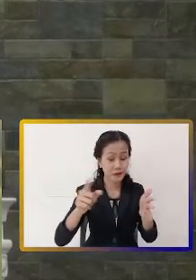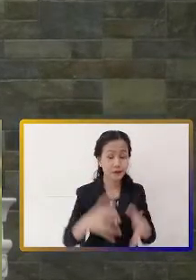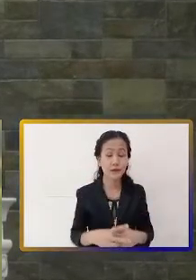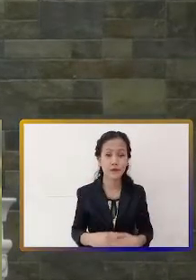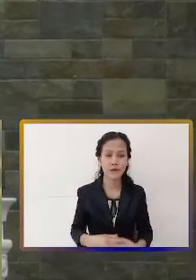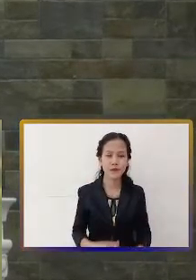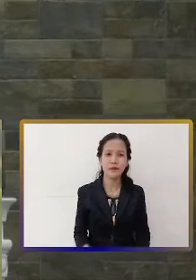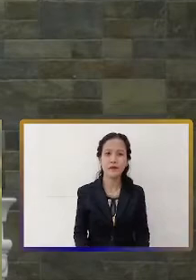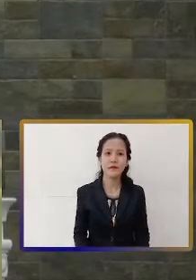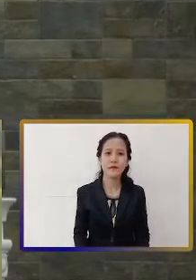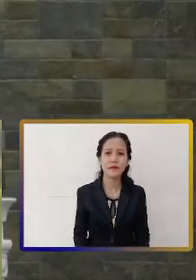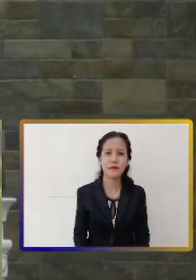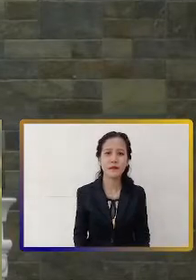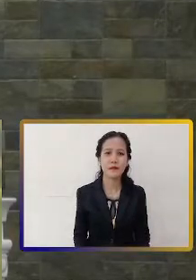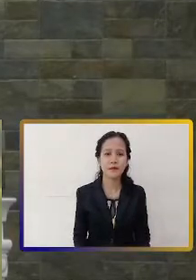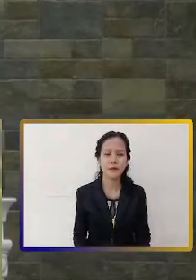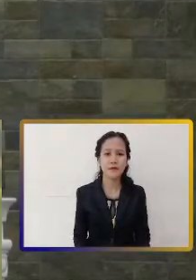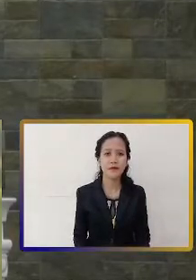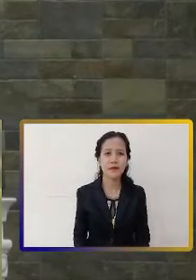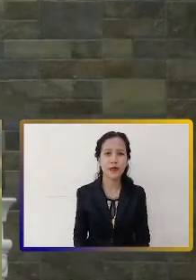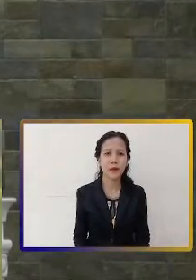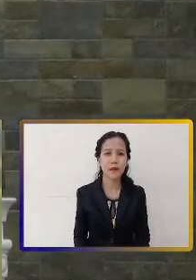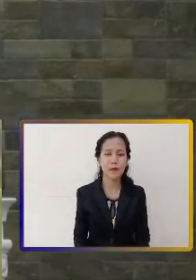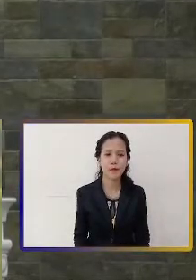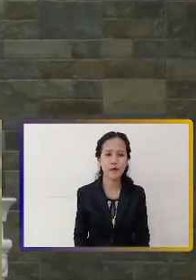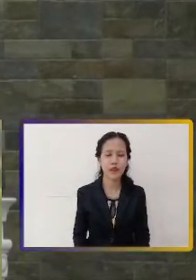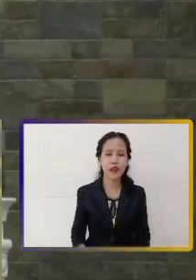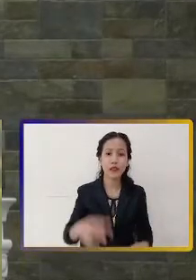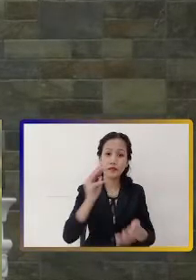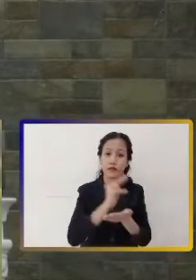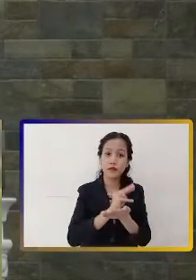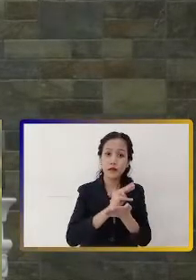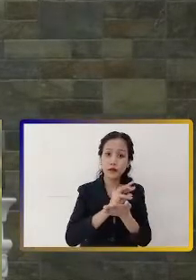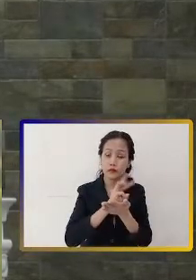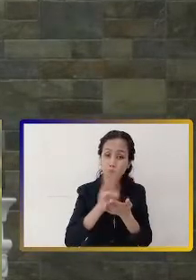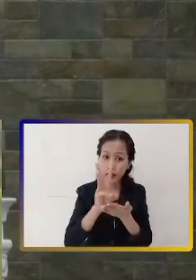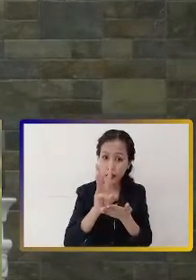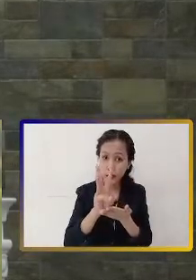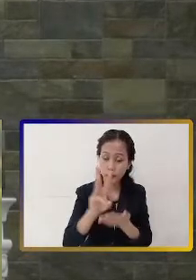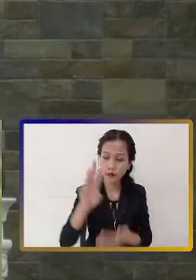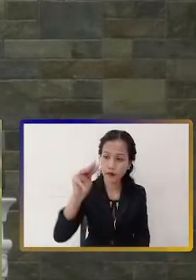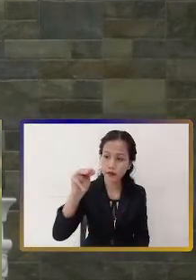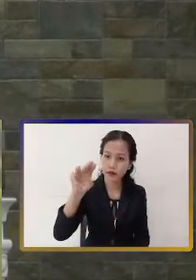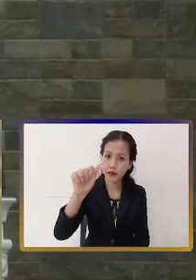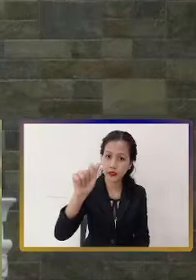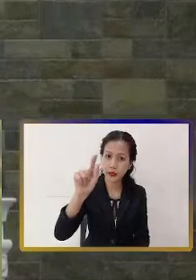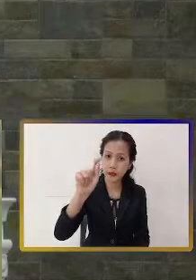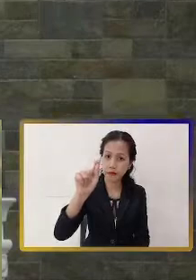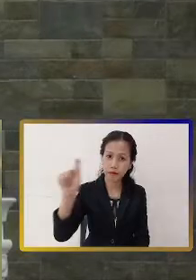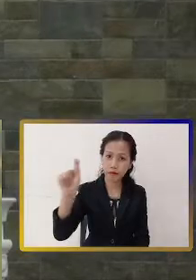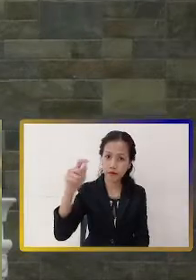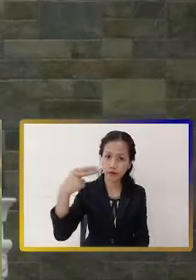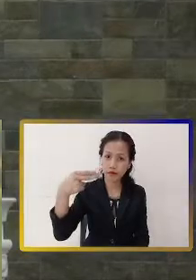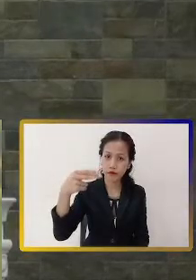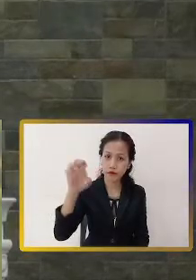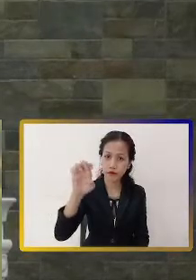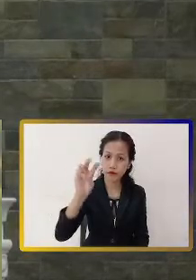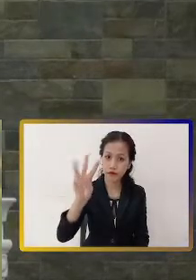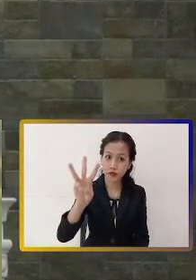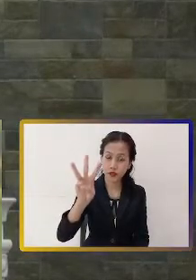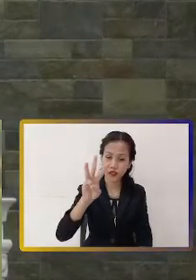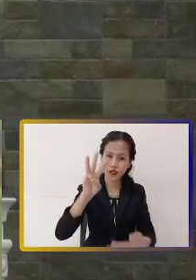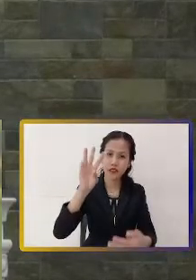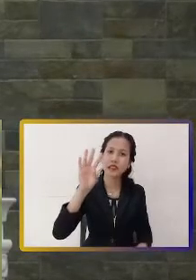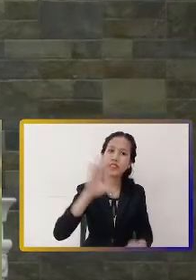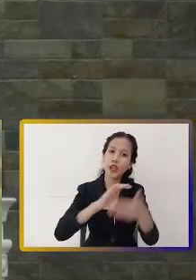this. Matthew 6, 33. Seek ye first the kingdom of God.